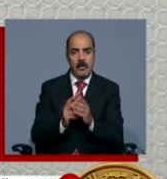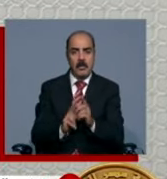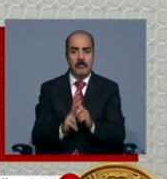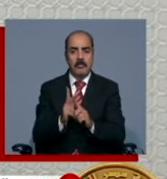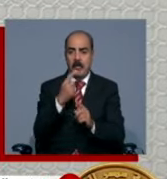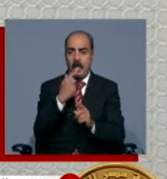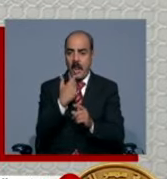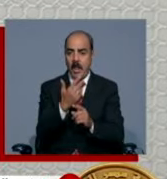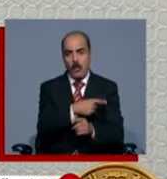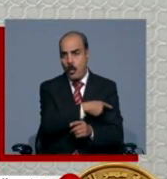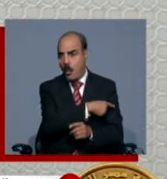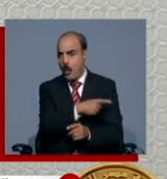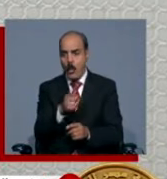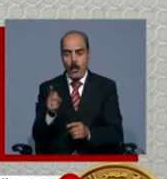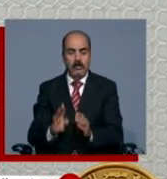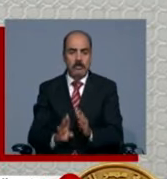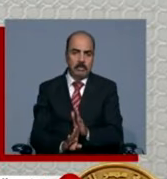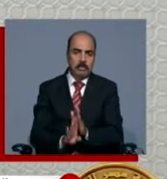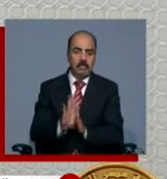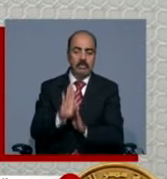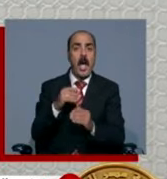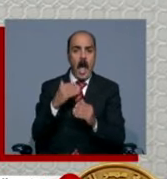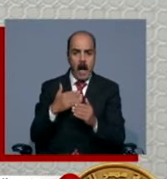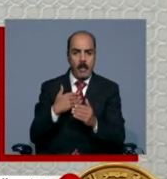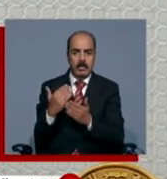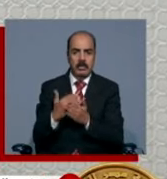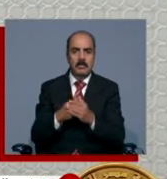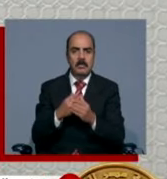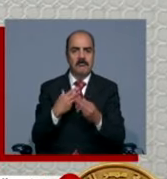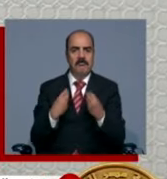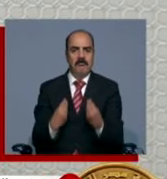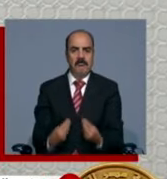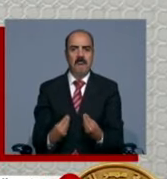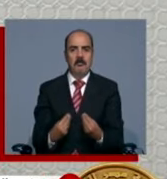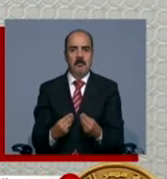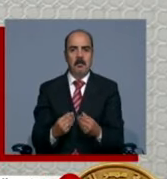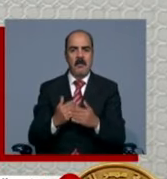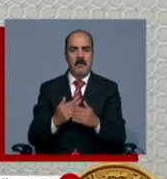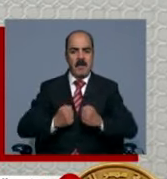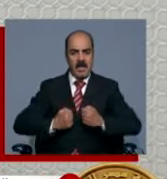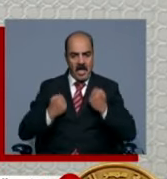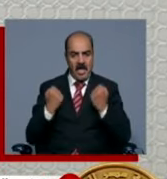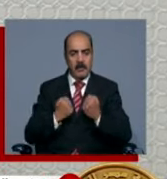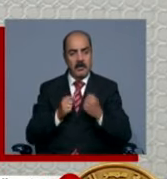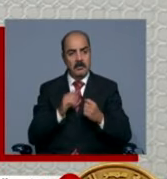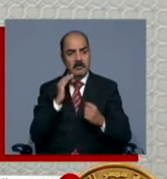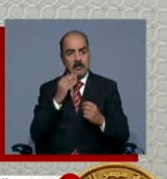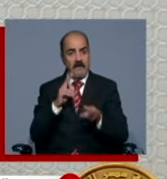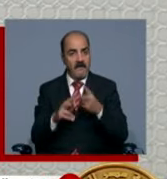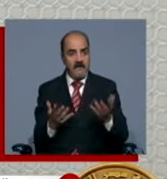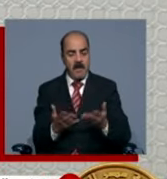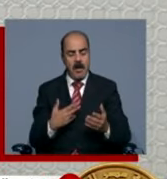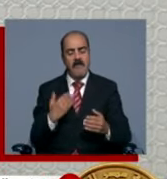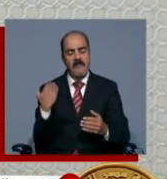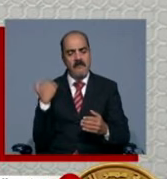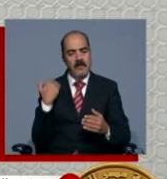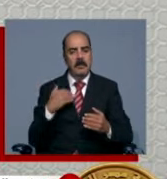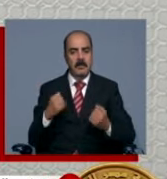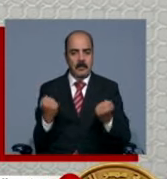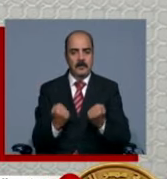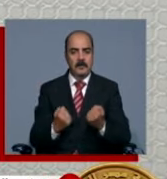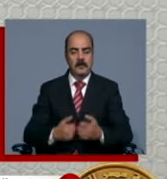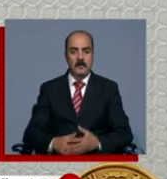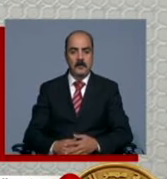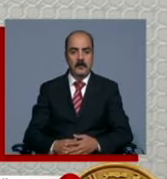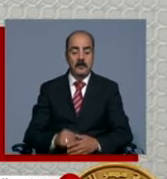الشاملة، وصولا إلى اقتصاد أكثر استدامة وقدرة على الصمود في مواجهة الأزمات. وفي